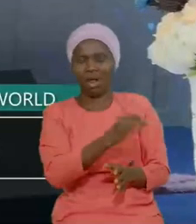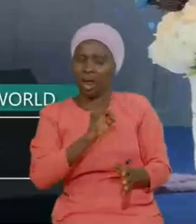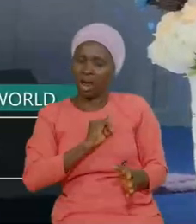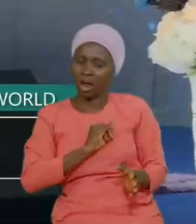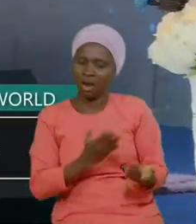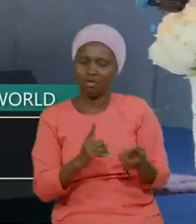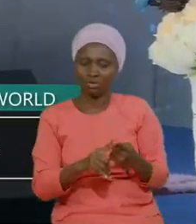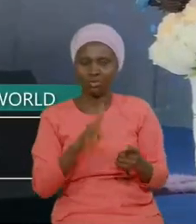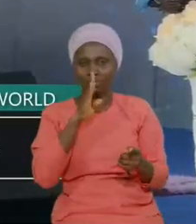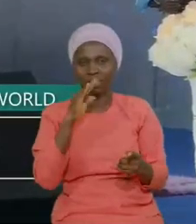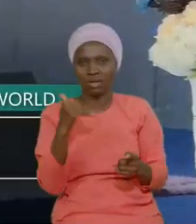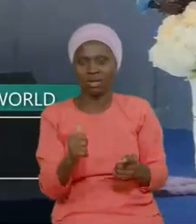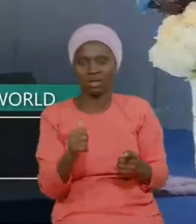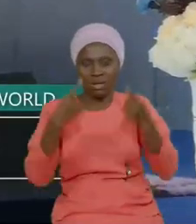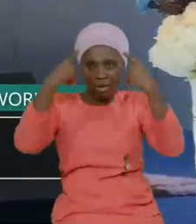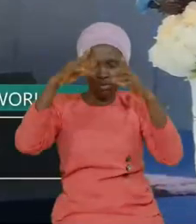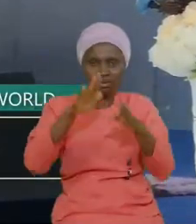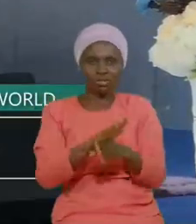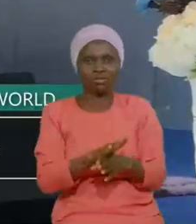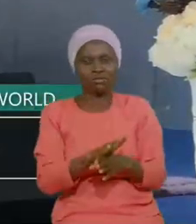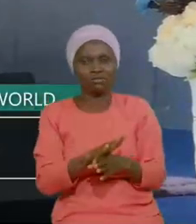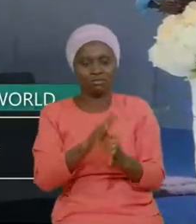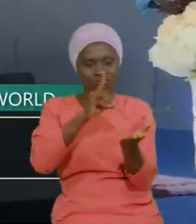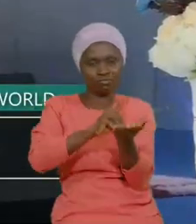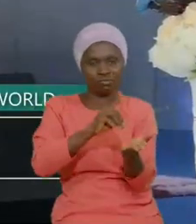Va sur YouTube, tu les verras là-bas.